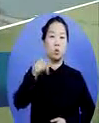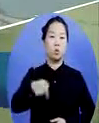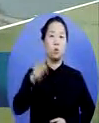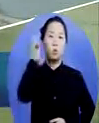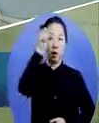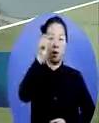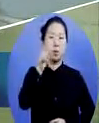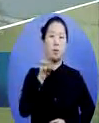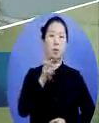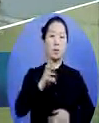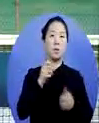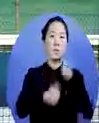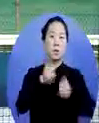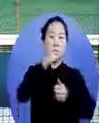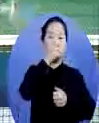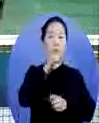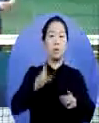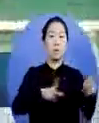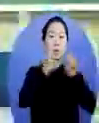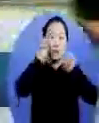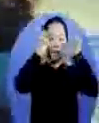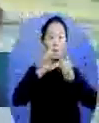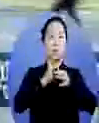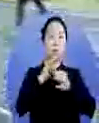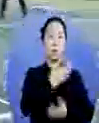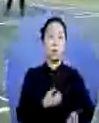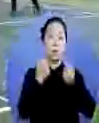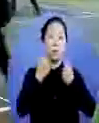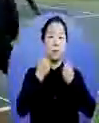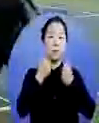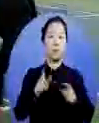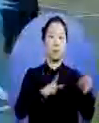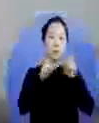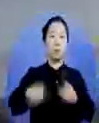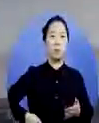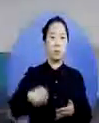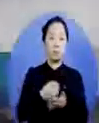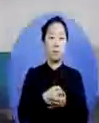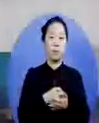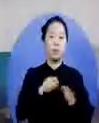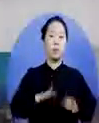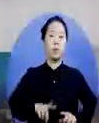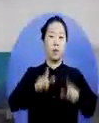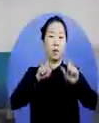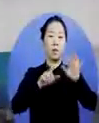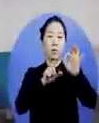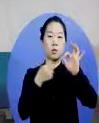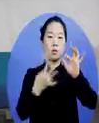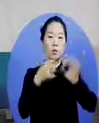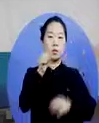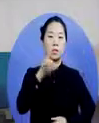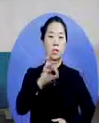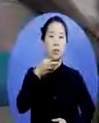종목별로 경기를 치르고 생활체육을 통한 건강한 생활 실천 의지를 모았습니다 올해 4월에 게 관한